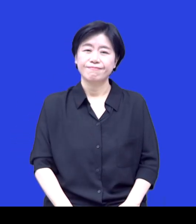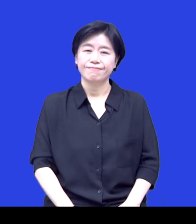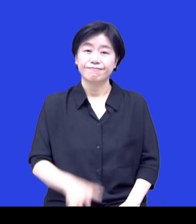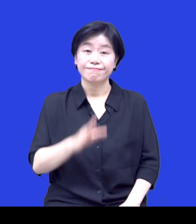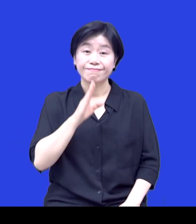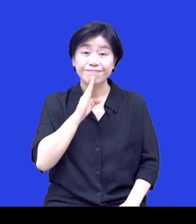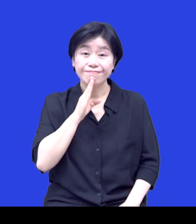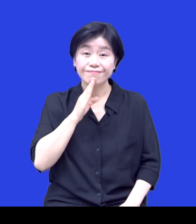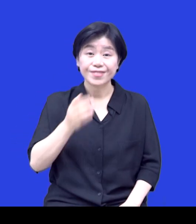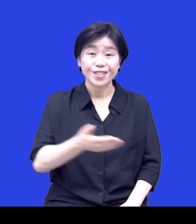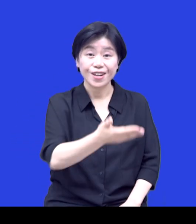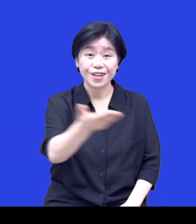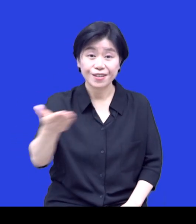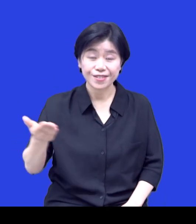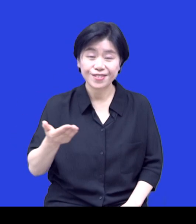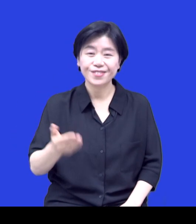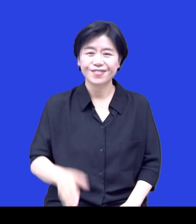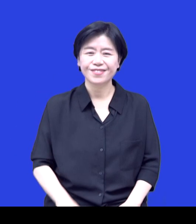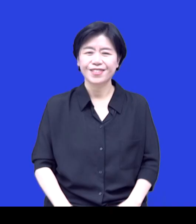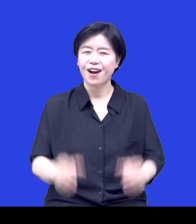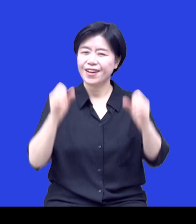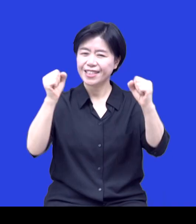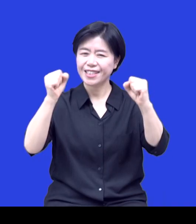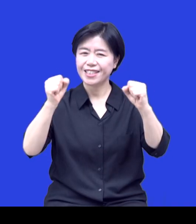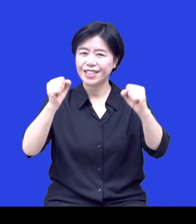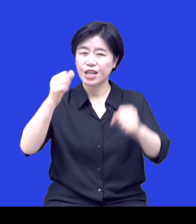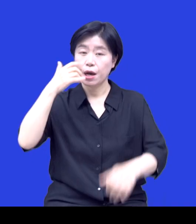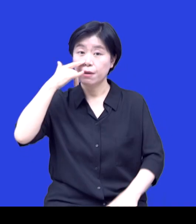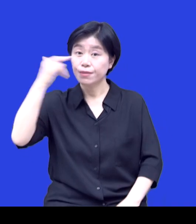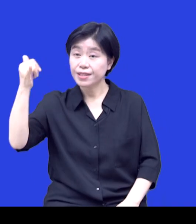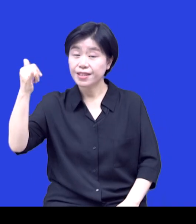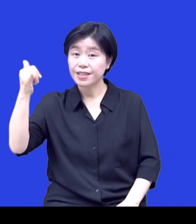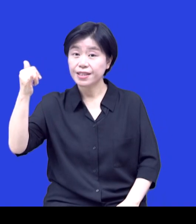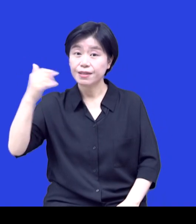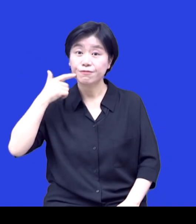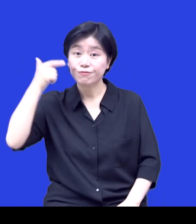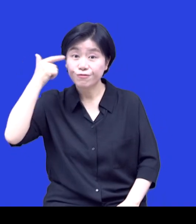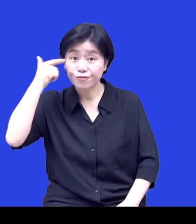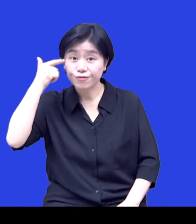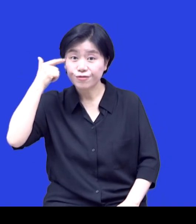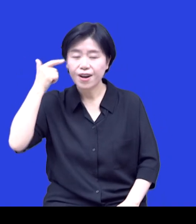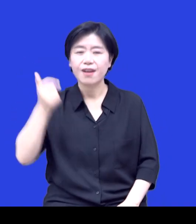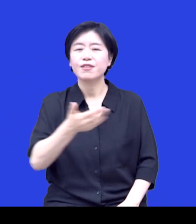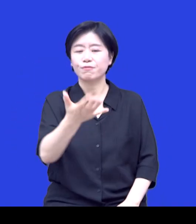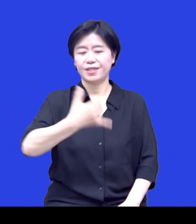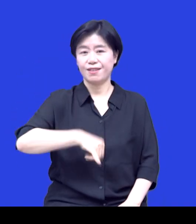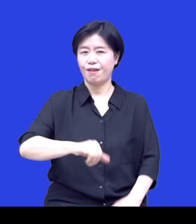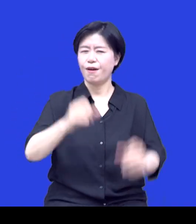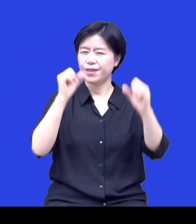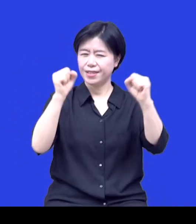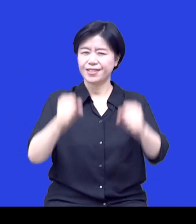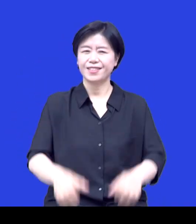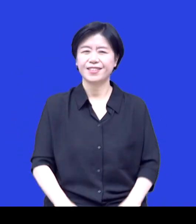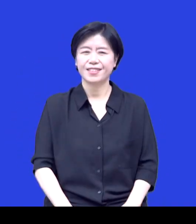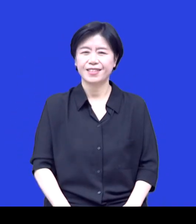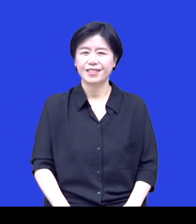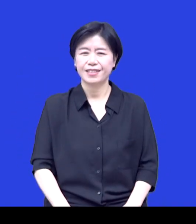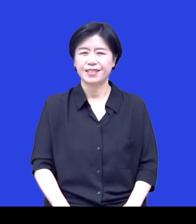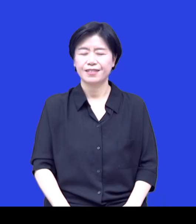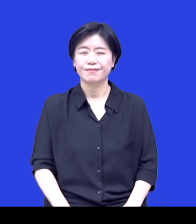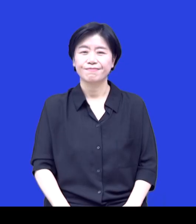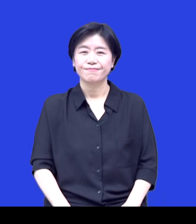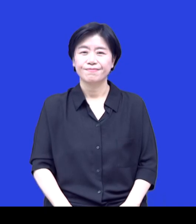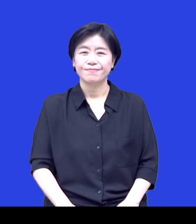전국과 해외 PK 여러분 파이팅합시다. 우리 아버지들은 네. 브라보 유얼 라이프. 하지만 뭐 지금은 좀 답답할 거예요.